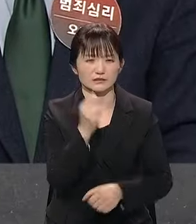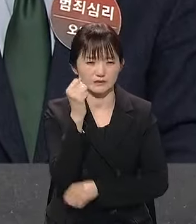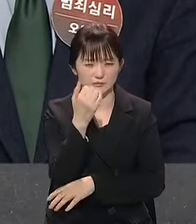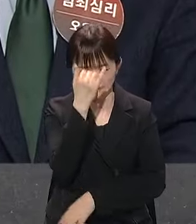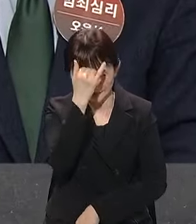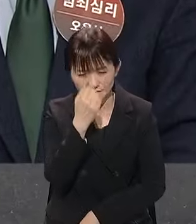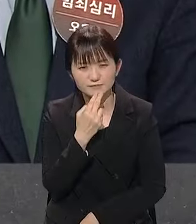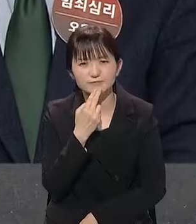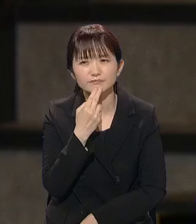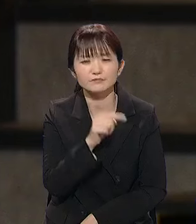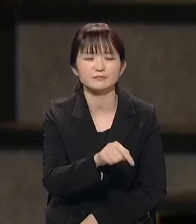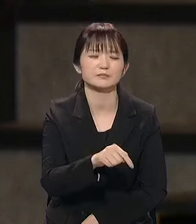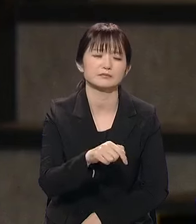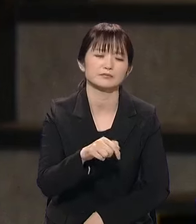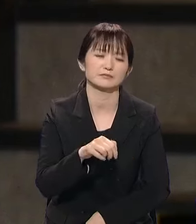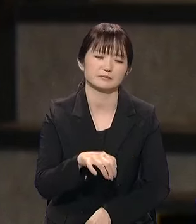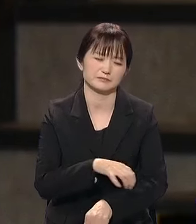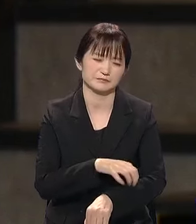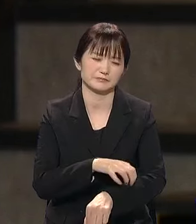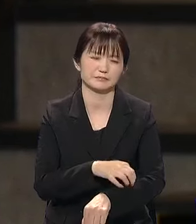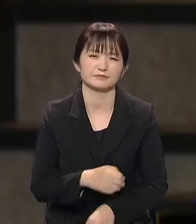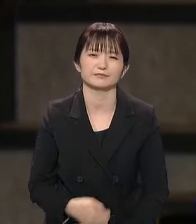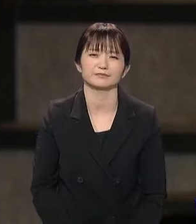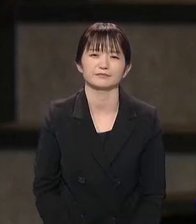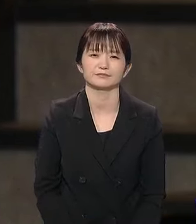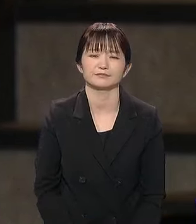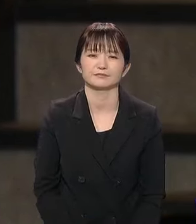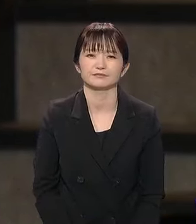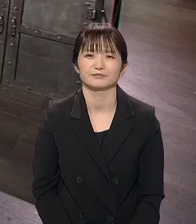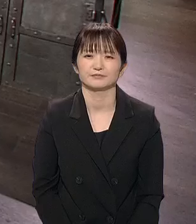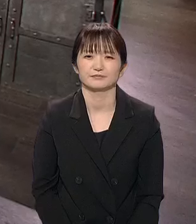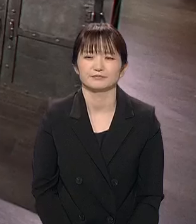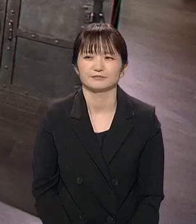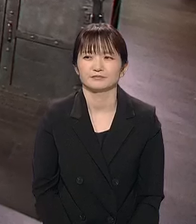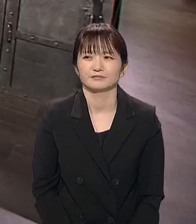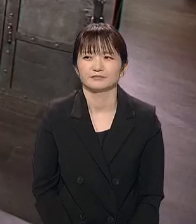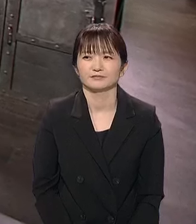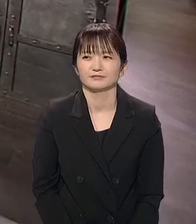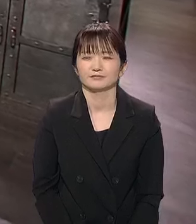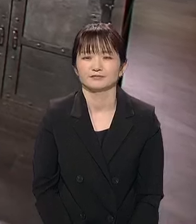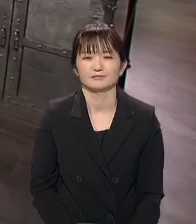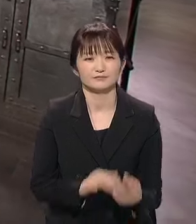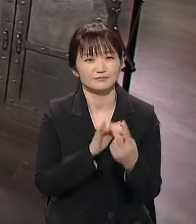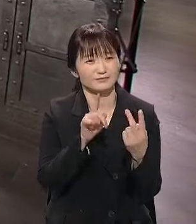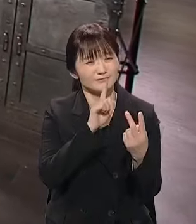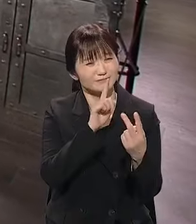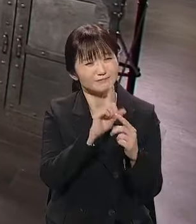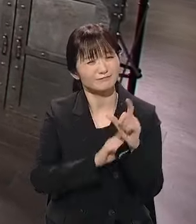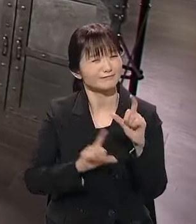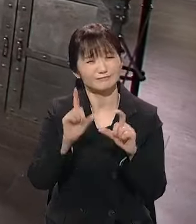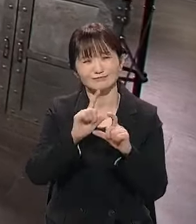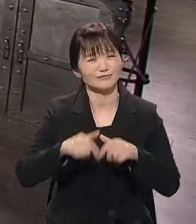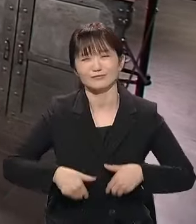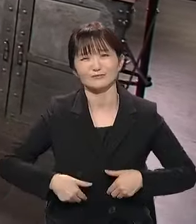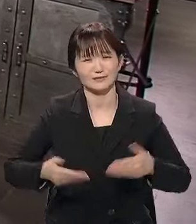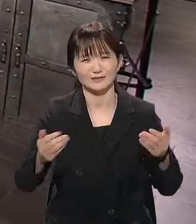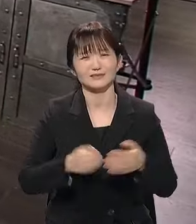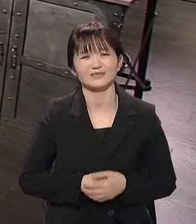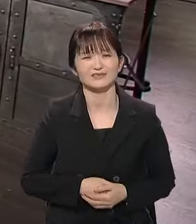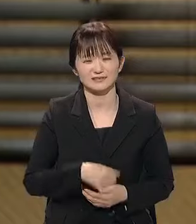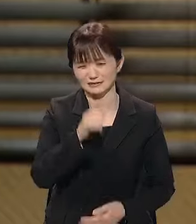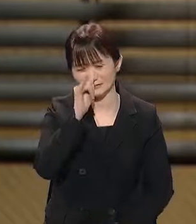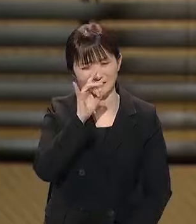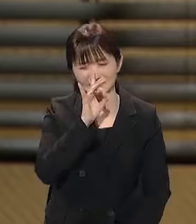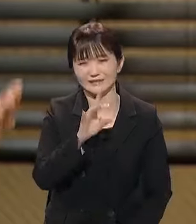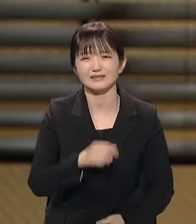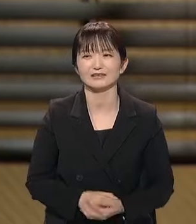않으면 이거는 굉장히 불편해집니다 아 자 양님 말수는 뭐 더 보텔게 있는지 모르겠습니다 저건 그냥 있을 수도 없는